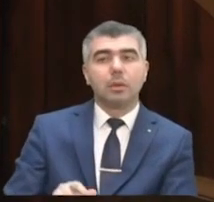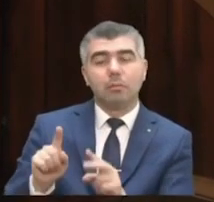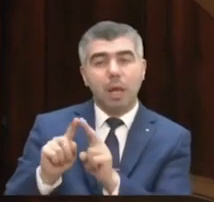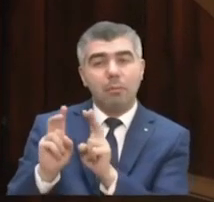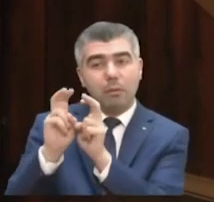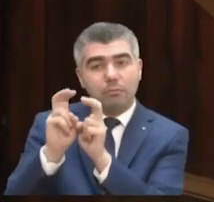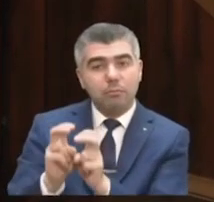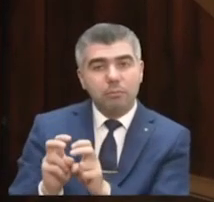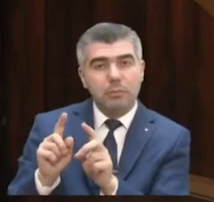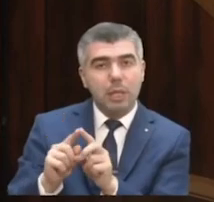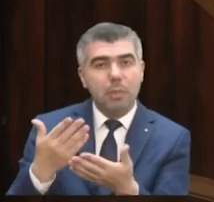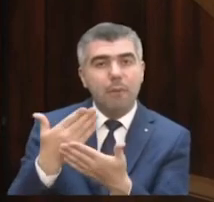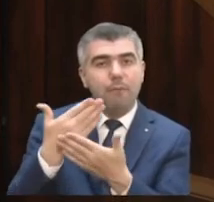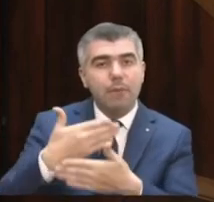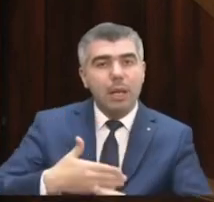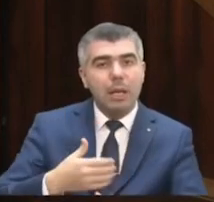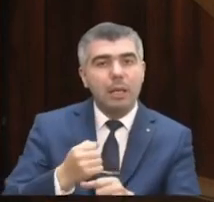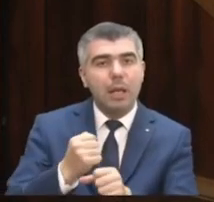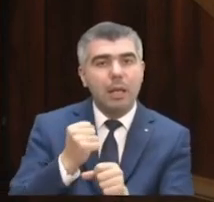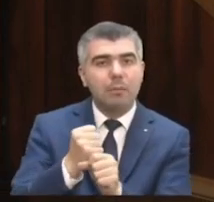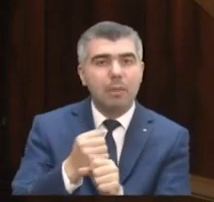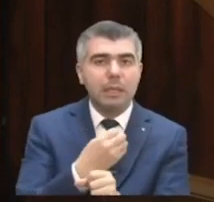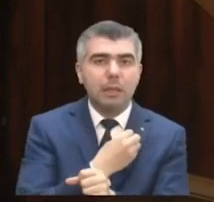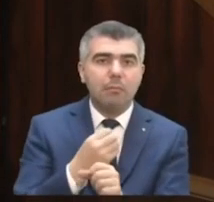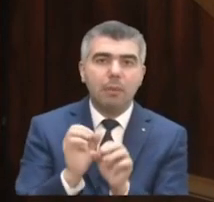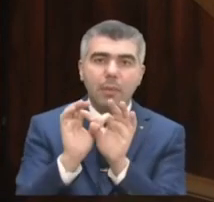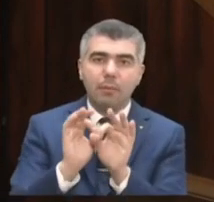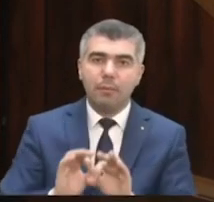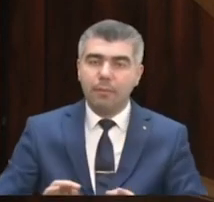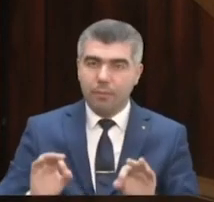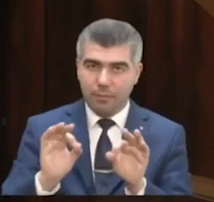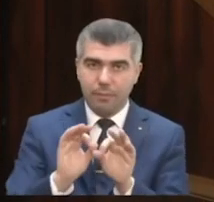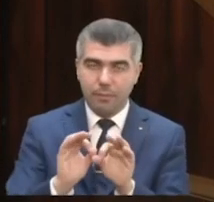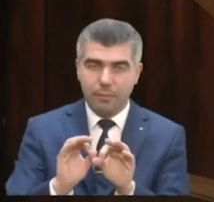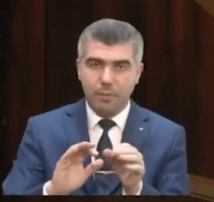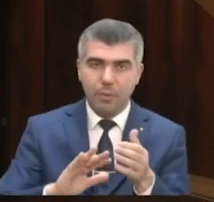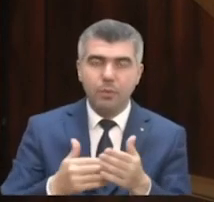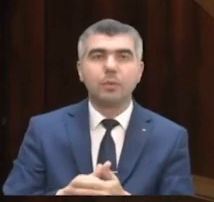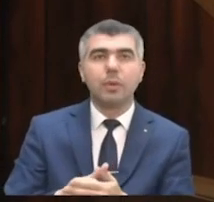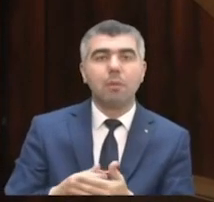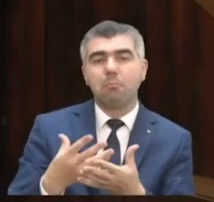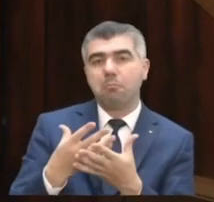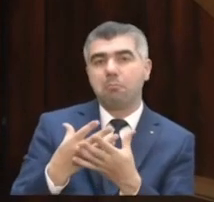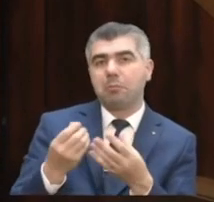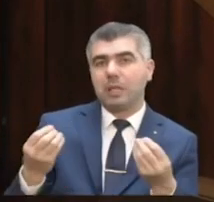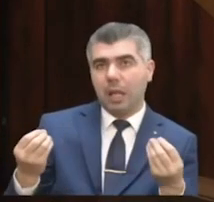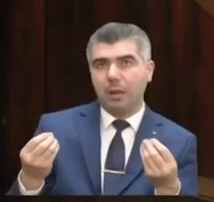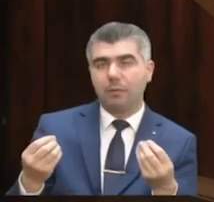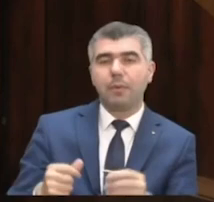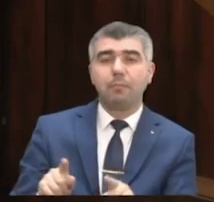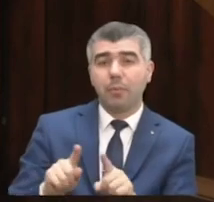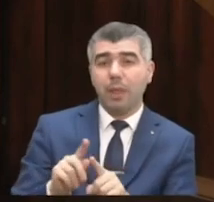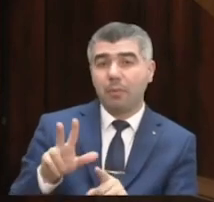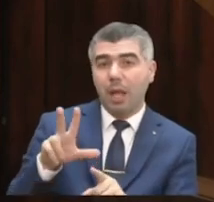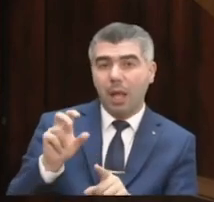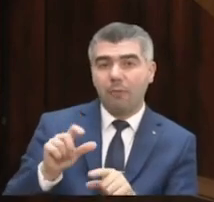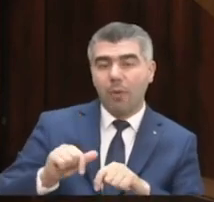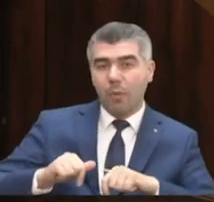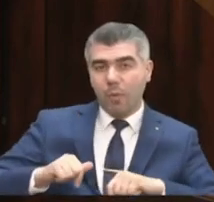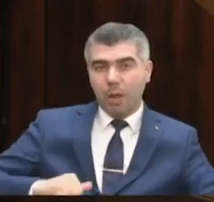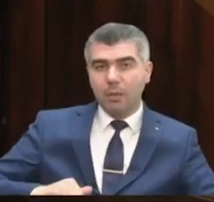كتنقص الضغط على المستشفيات. أما النقص في التجهيزات فحديت ولا حرج. واش كتعرفوا السيد